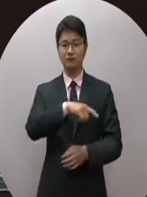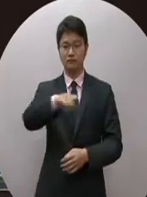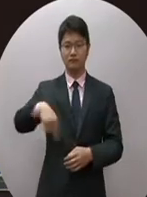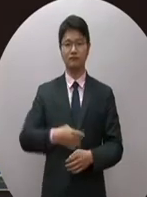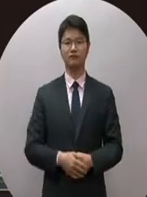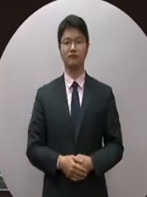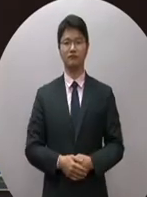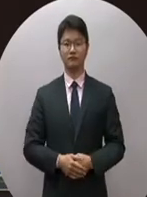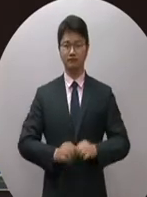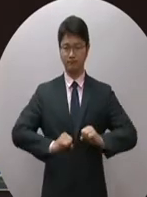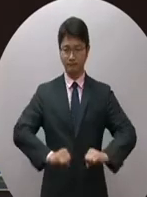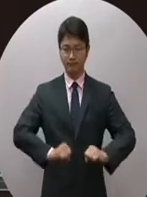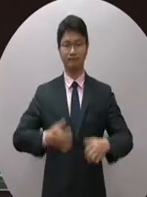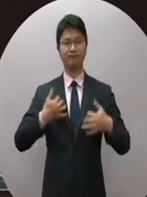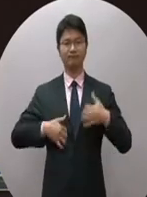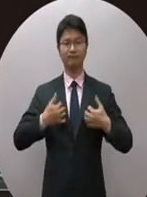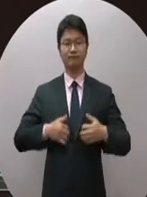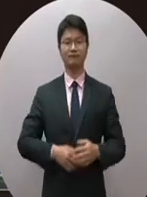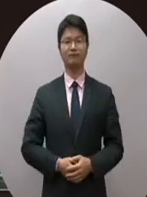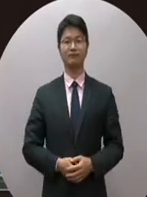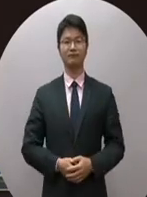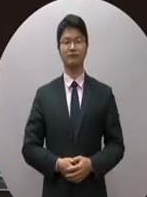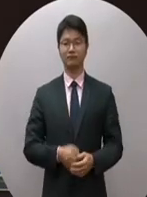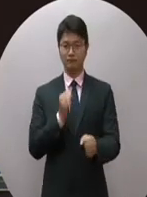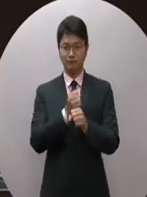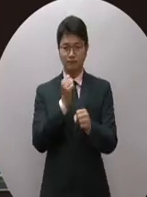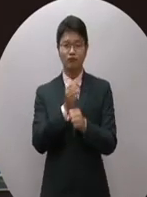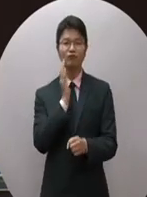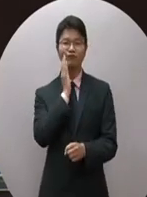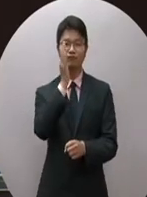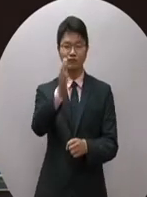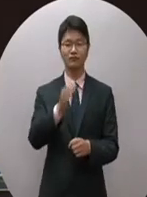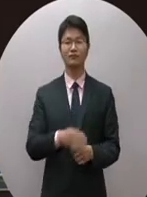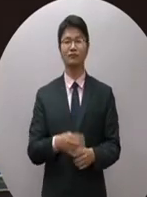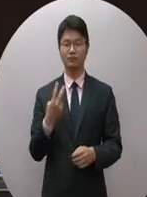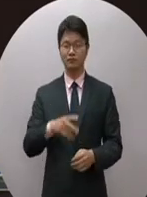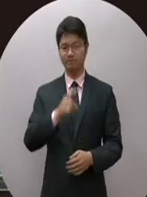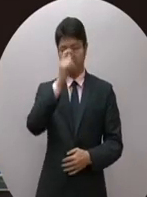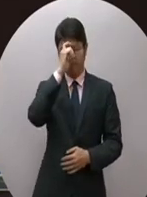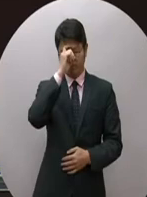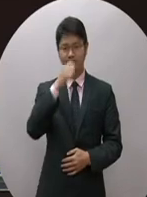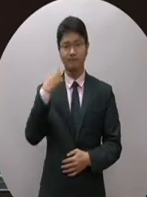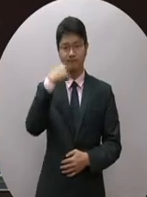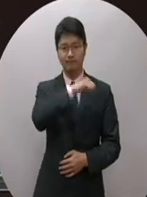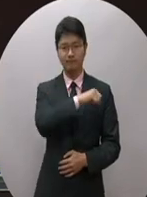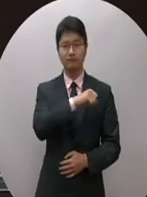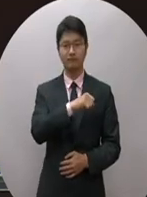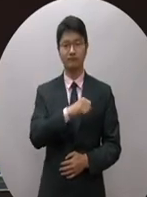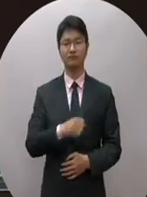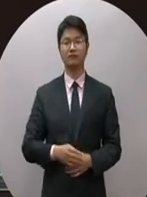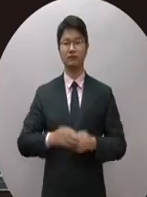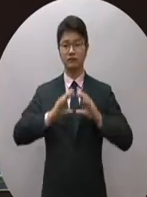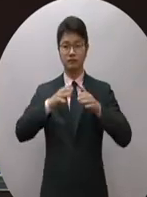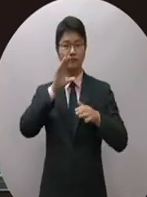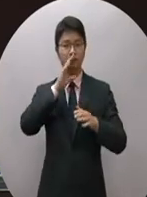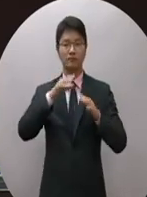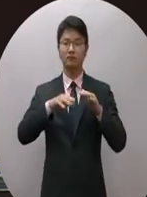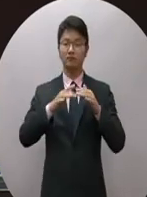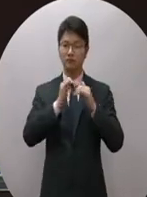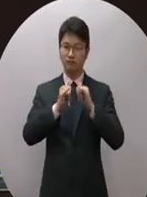家健康快乐，工作顺利，祈求台湾国泰民